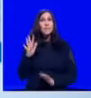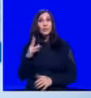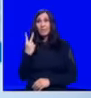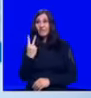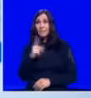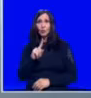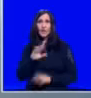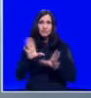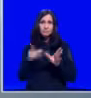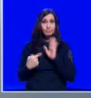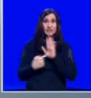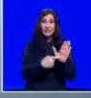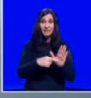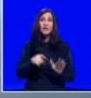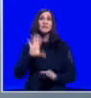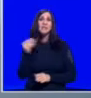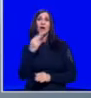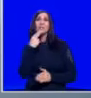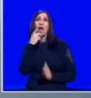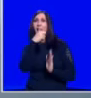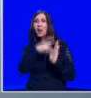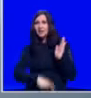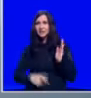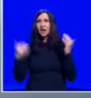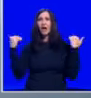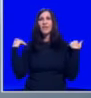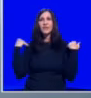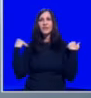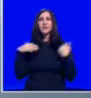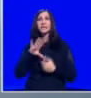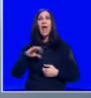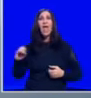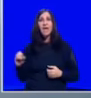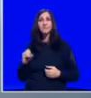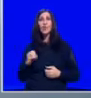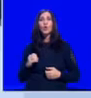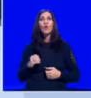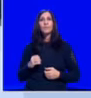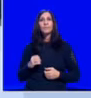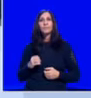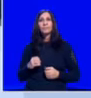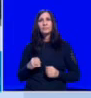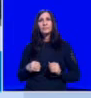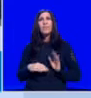ако не цялата листа. Цялата листа представи. Да, извинявайте, кандидати за евродепутати. Това имах предвид.